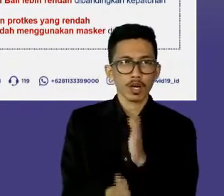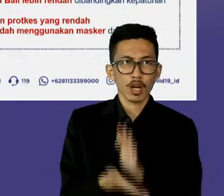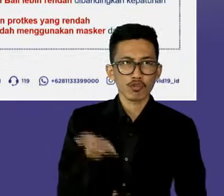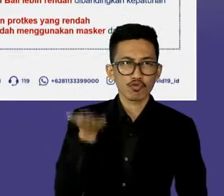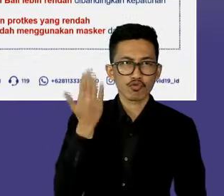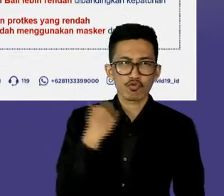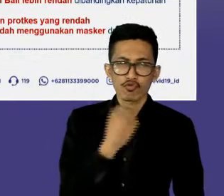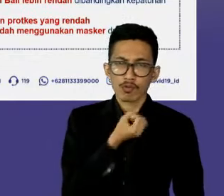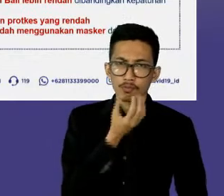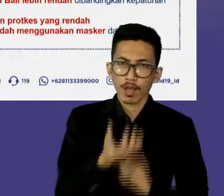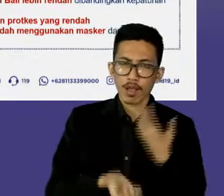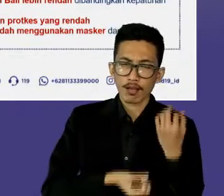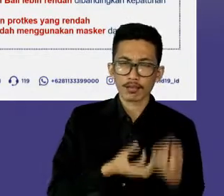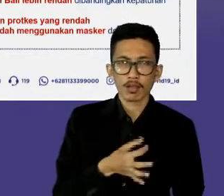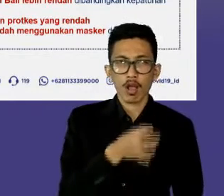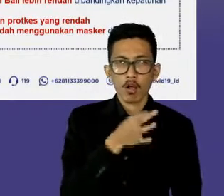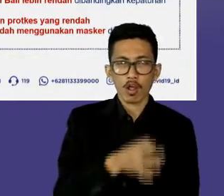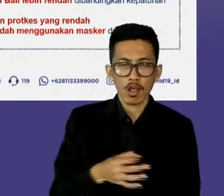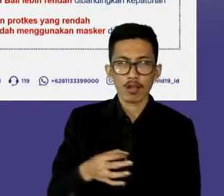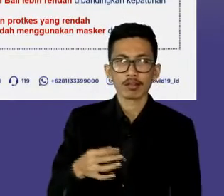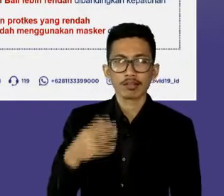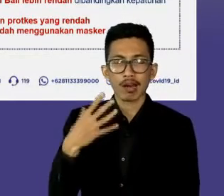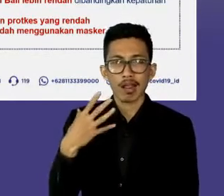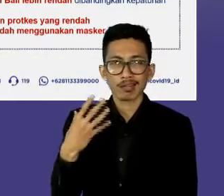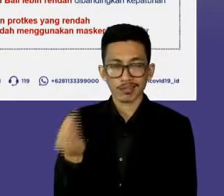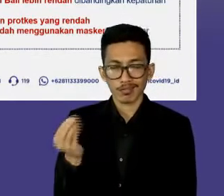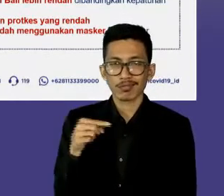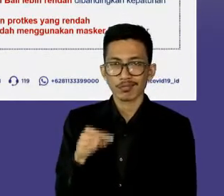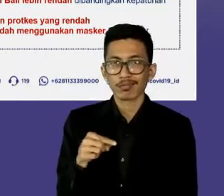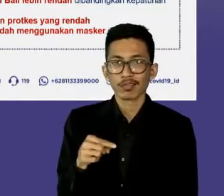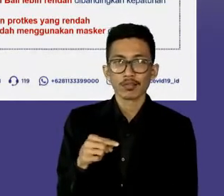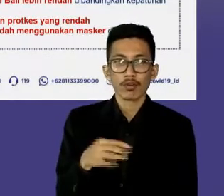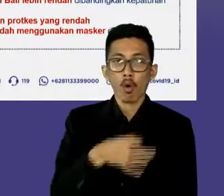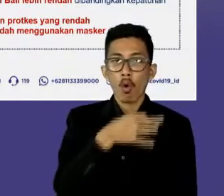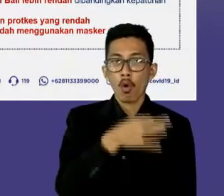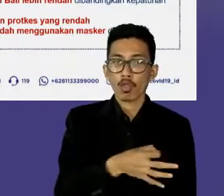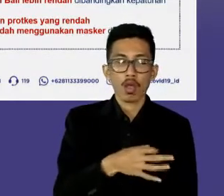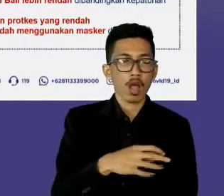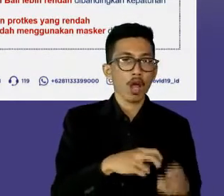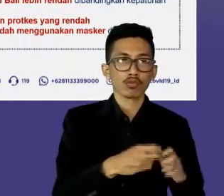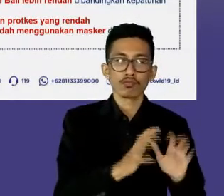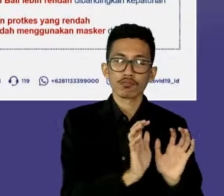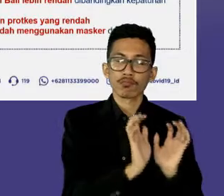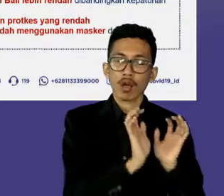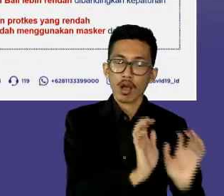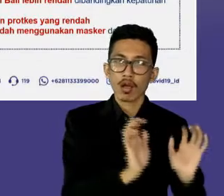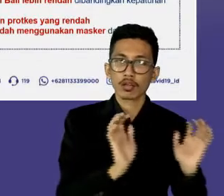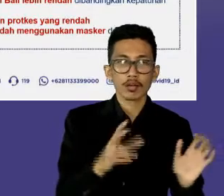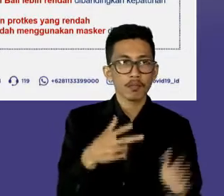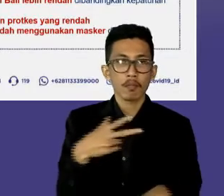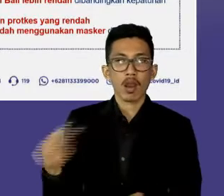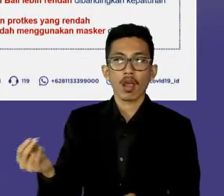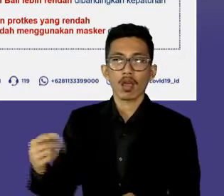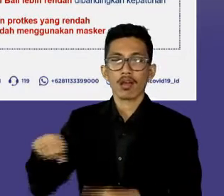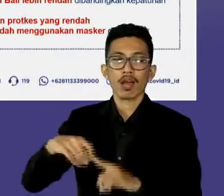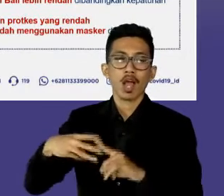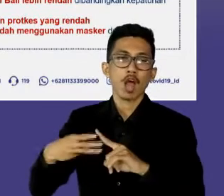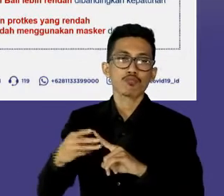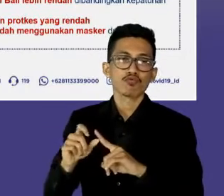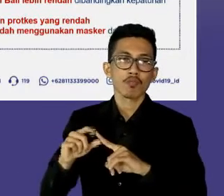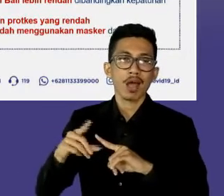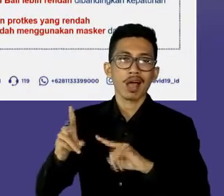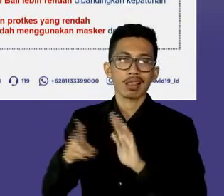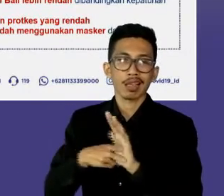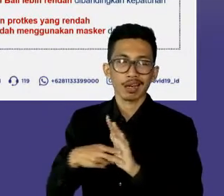lalu gitu ya, kita lihat bahwa memang sekitar 60% kasus terkonsentrasi di perkotaan dibandingkan di kabupaten gitu. Nah ini kurang lebih